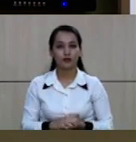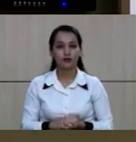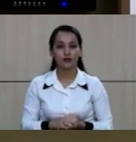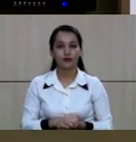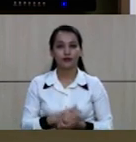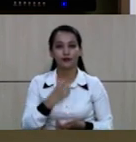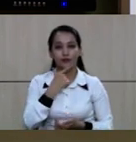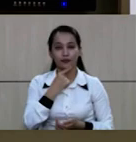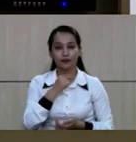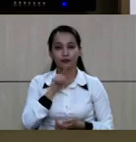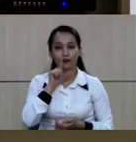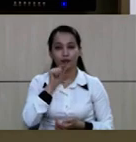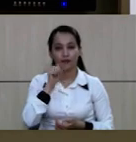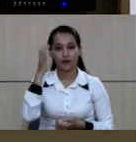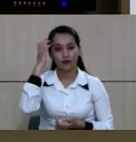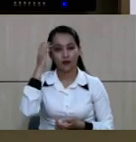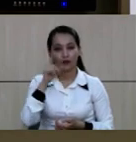Кабутар ва зоғ.